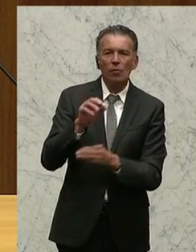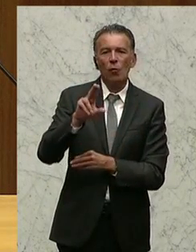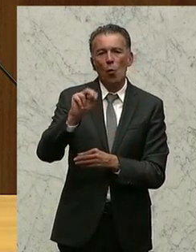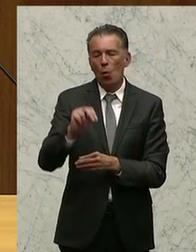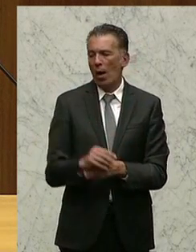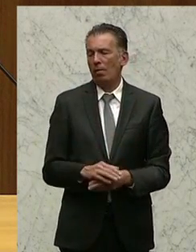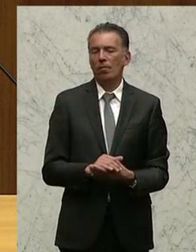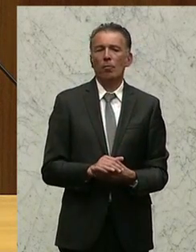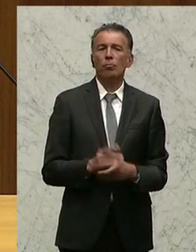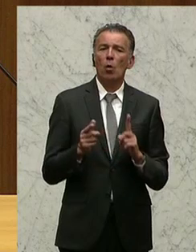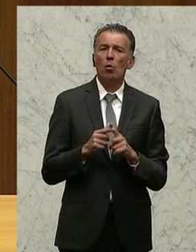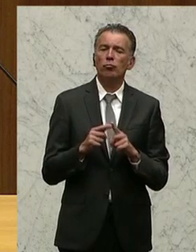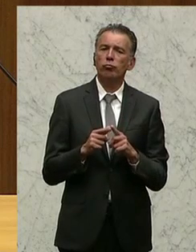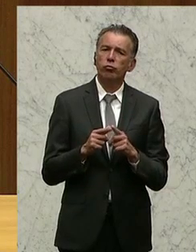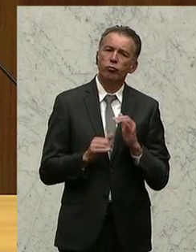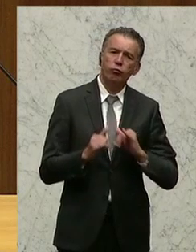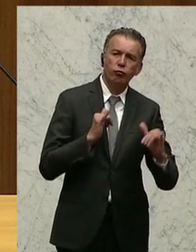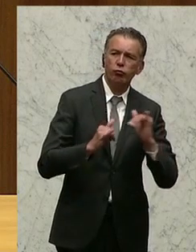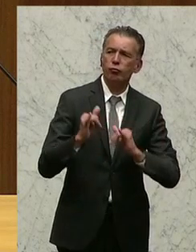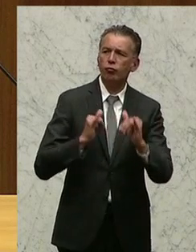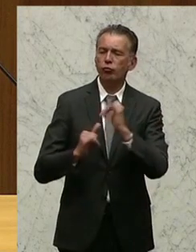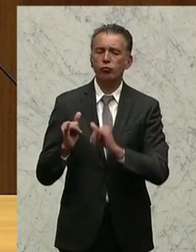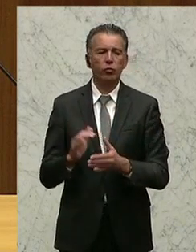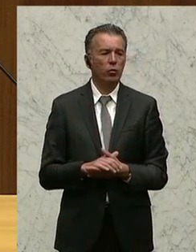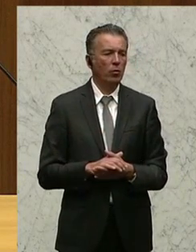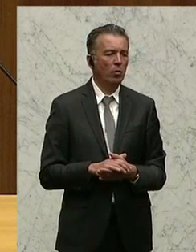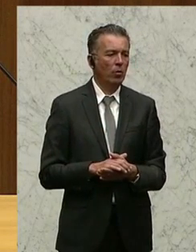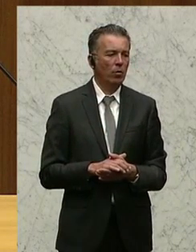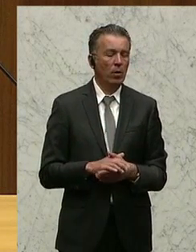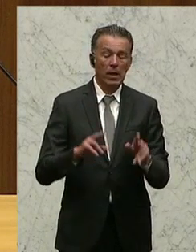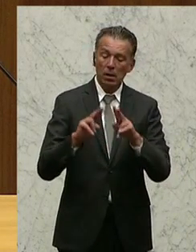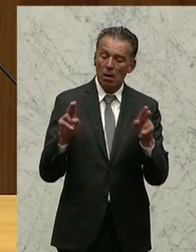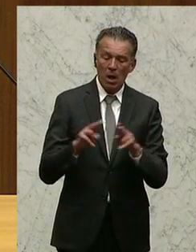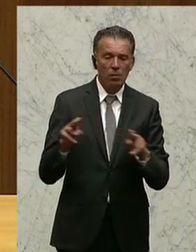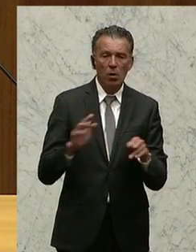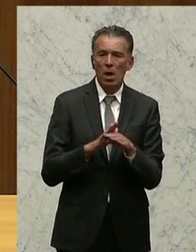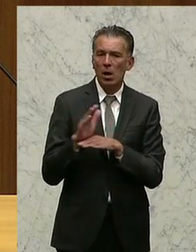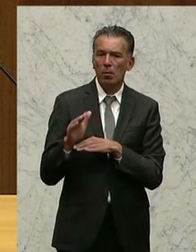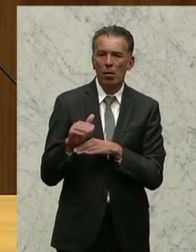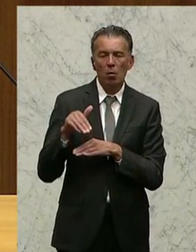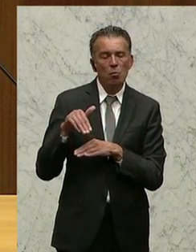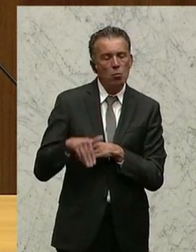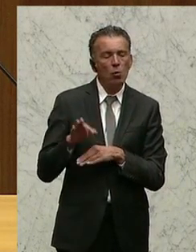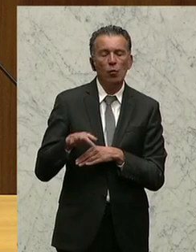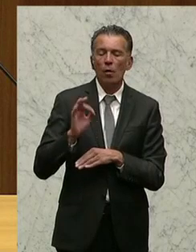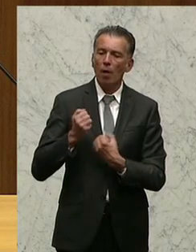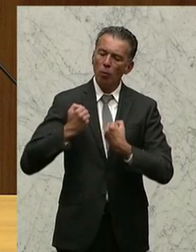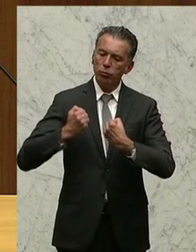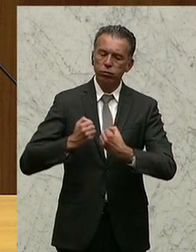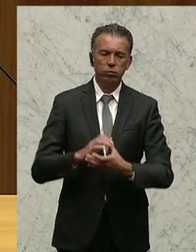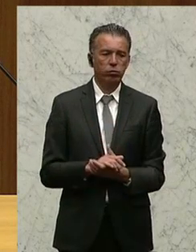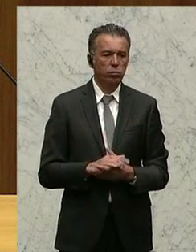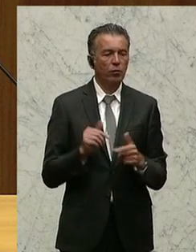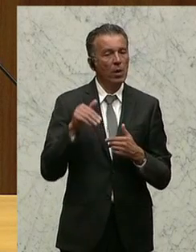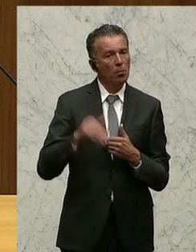Funktion unterwegs. Das heißt, natürlich müssen internationale Programme die Frauen stärken.